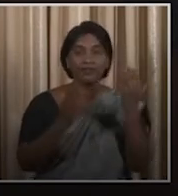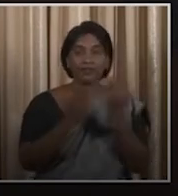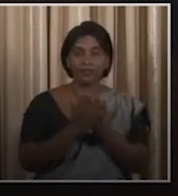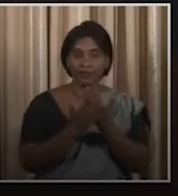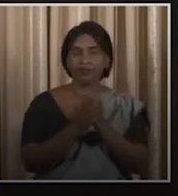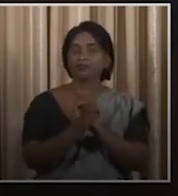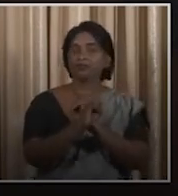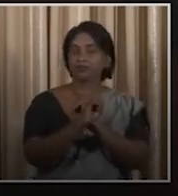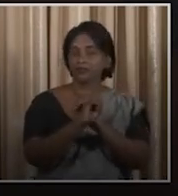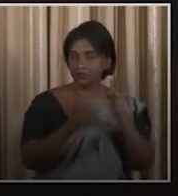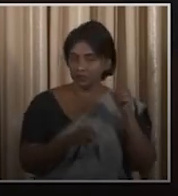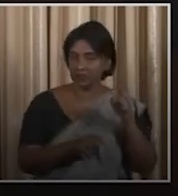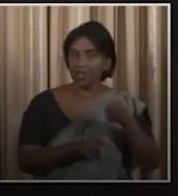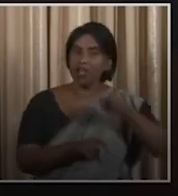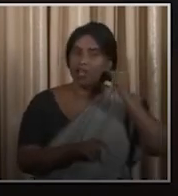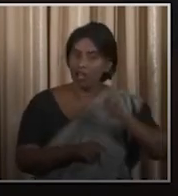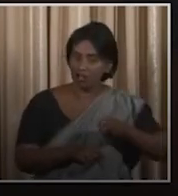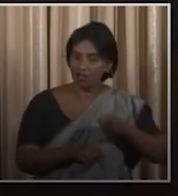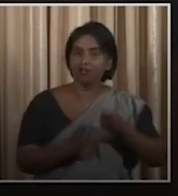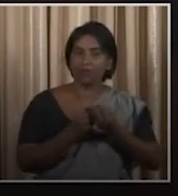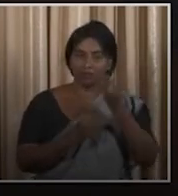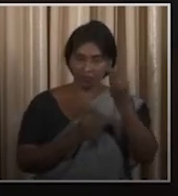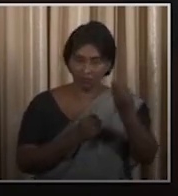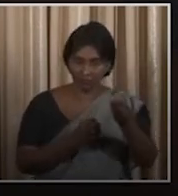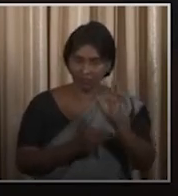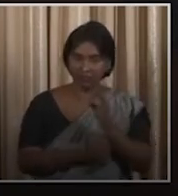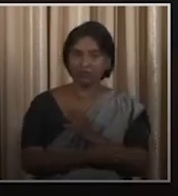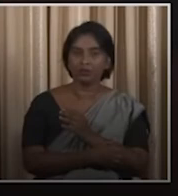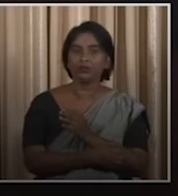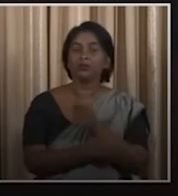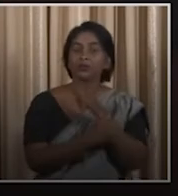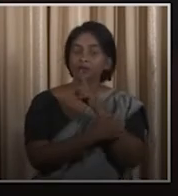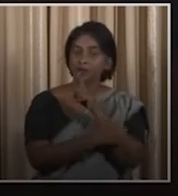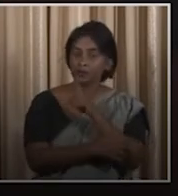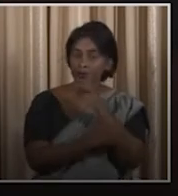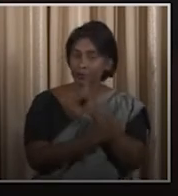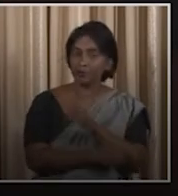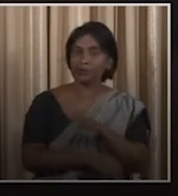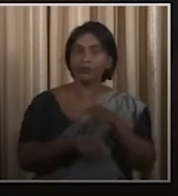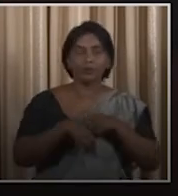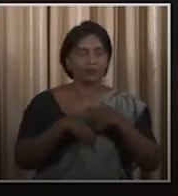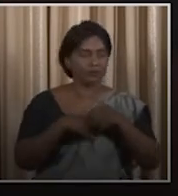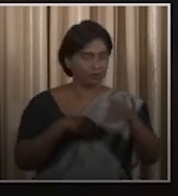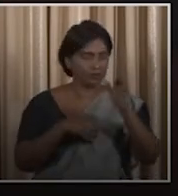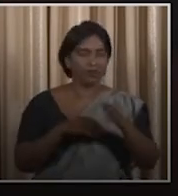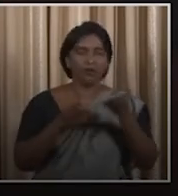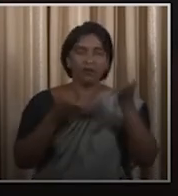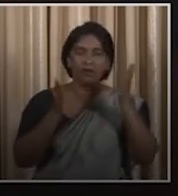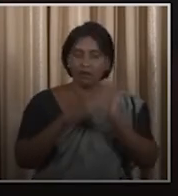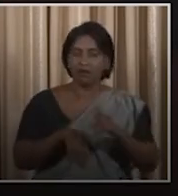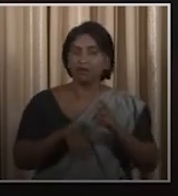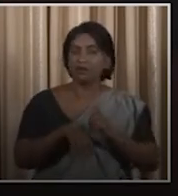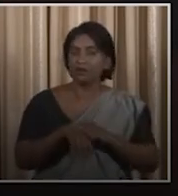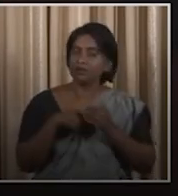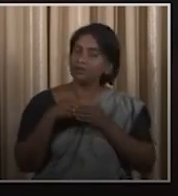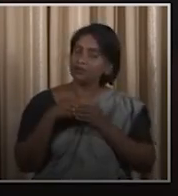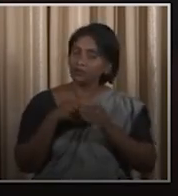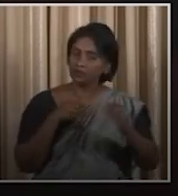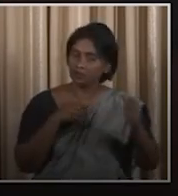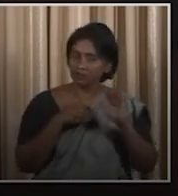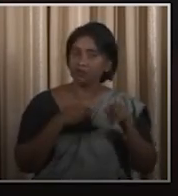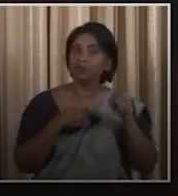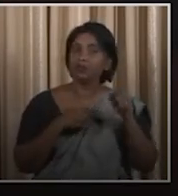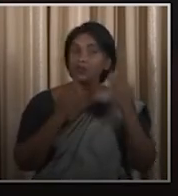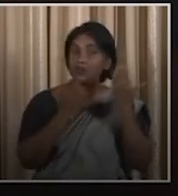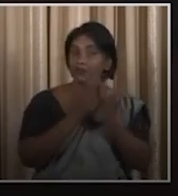ප්‍රදර්ශනය කරන්නටත් අනුමැතිය ලබා දුන්නා එවන් තත්වයක් යටතේ අවසාන මොහොත දක්වාම